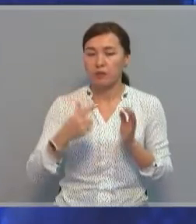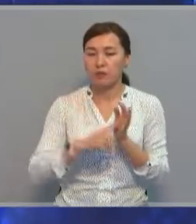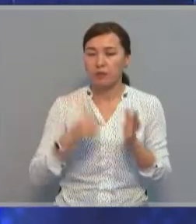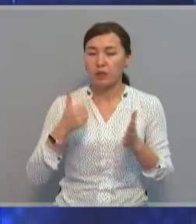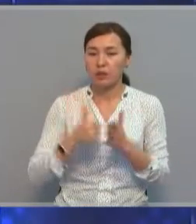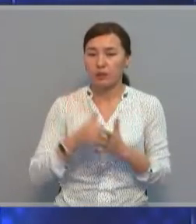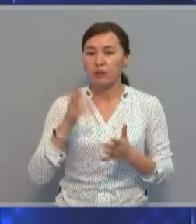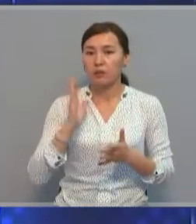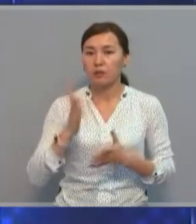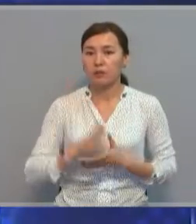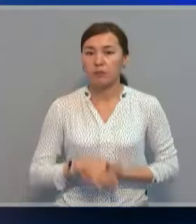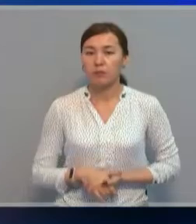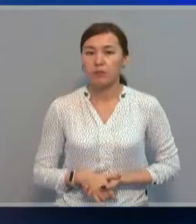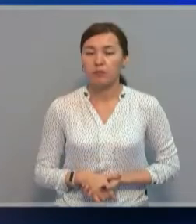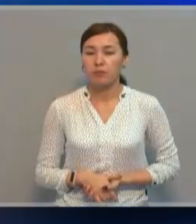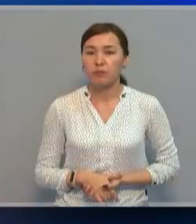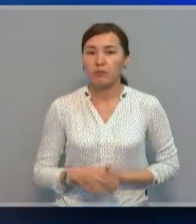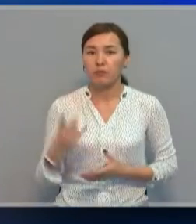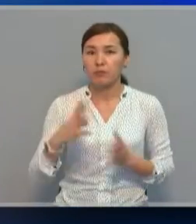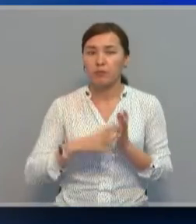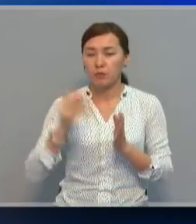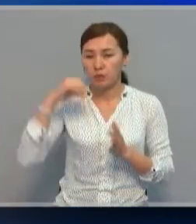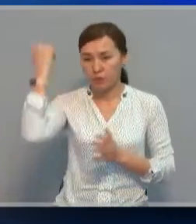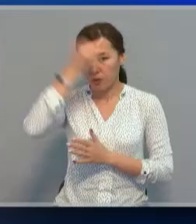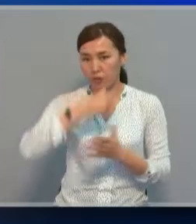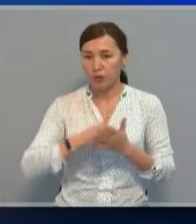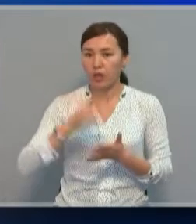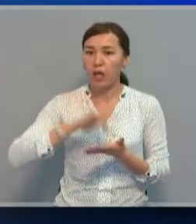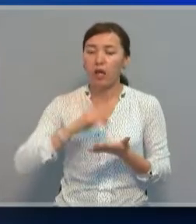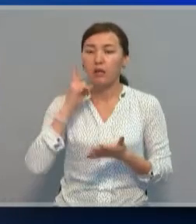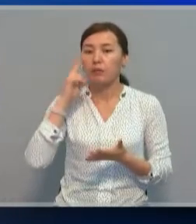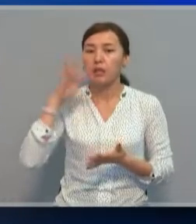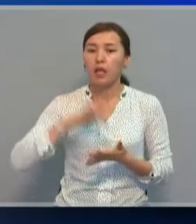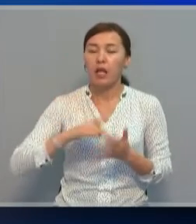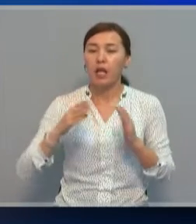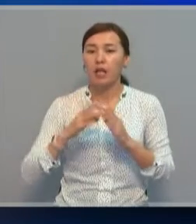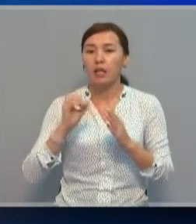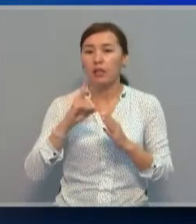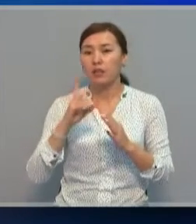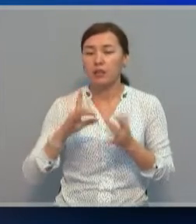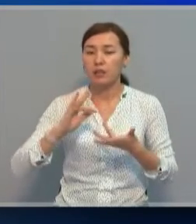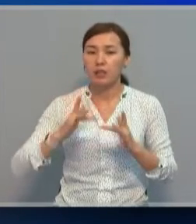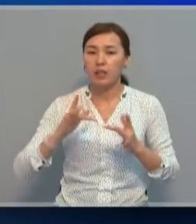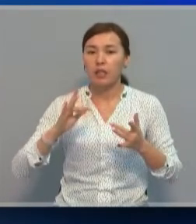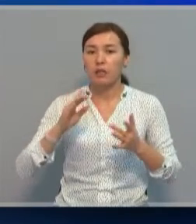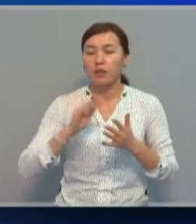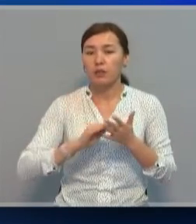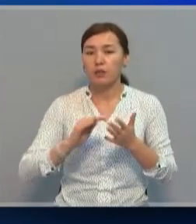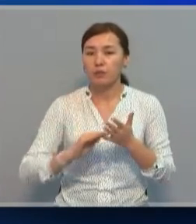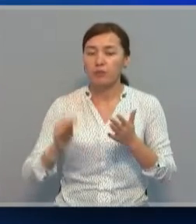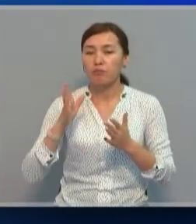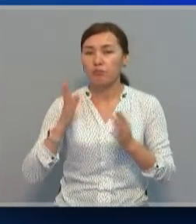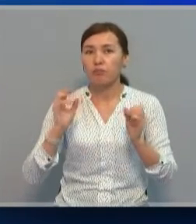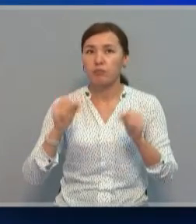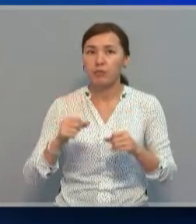27 аралығында жүргізіледі. 29 жасқа толмаған қала жастары Шымкент баспана кезет порталы арқылы электронды түрде өтінім